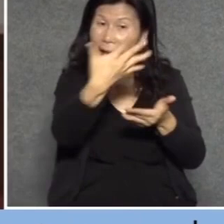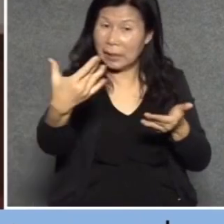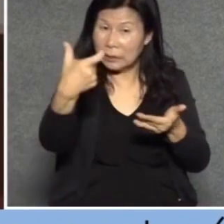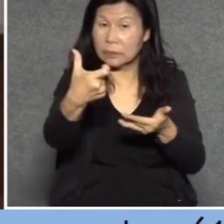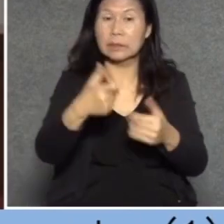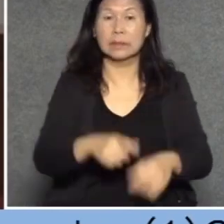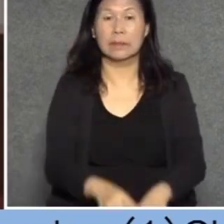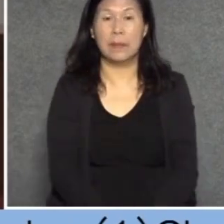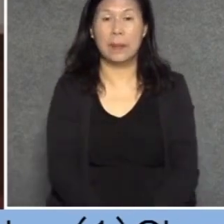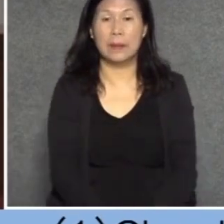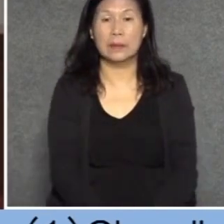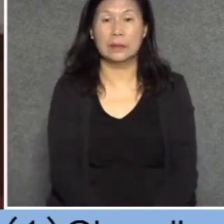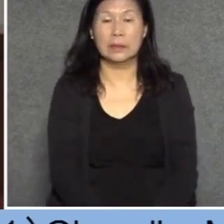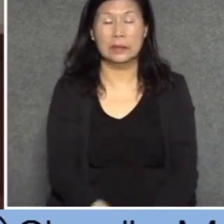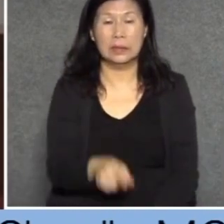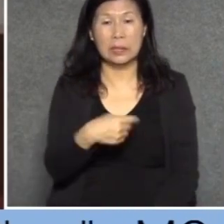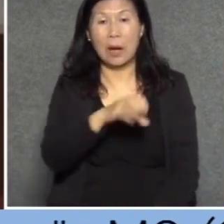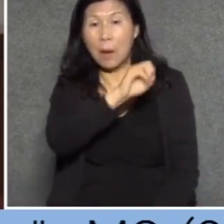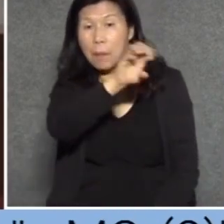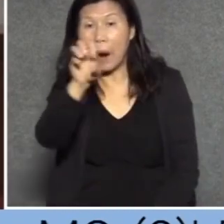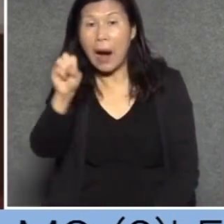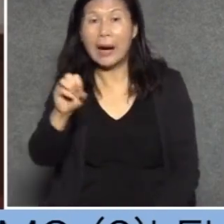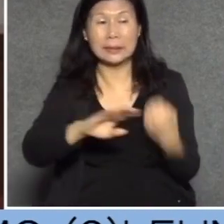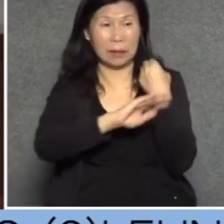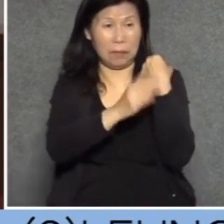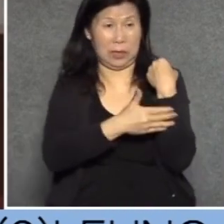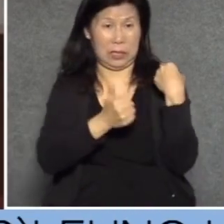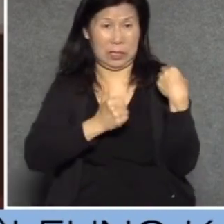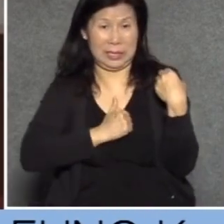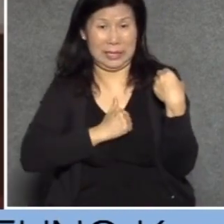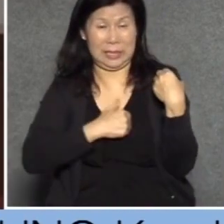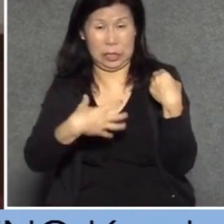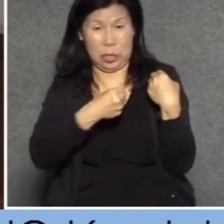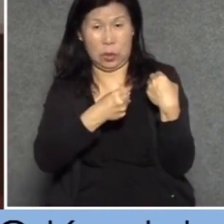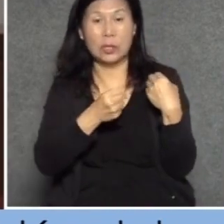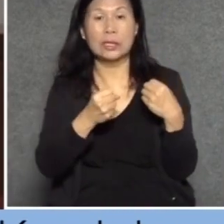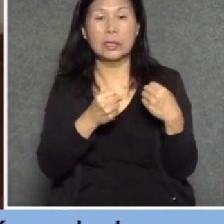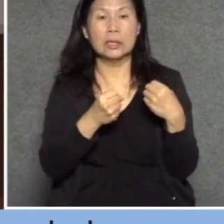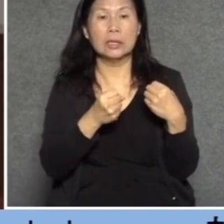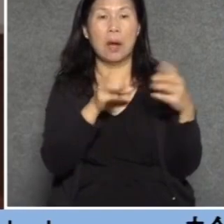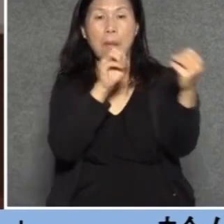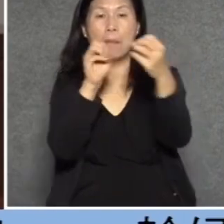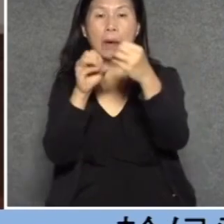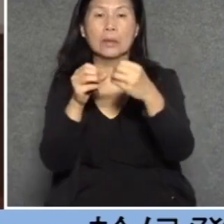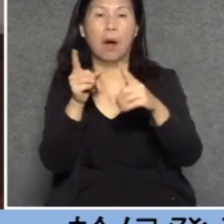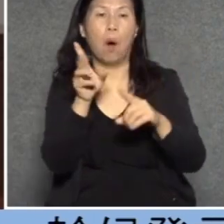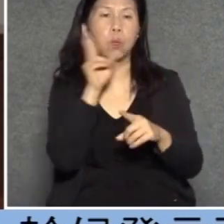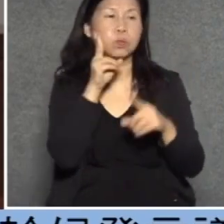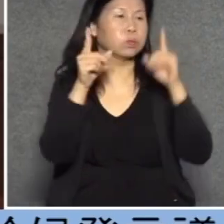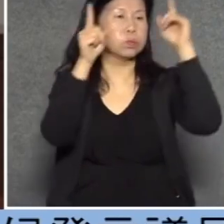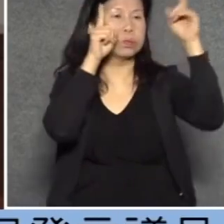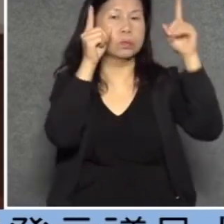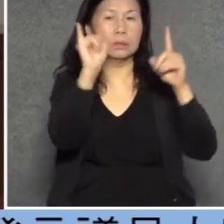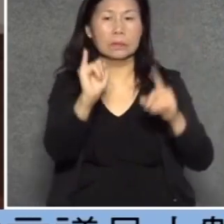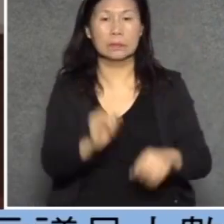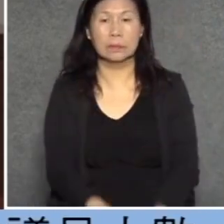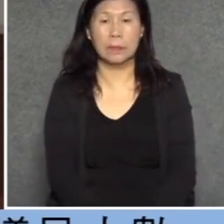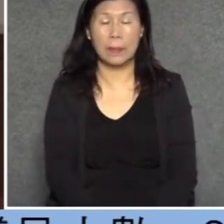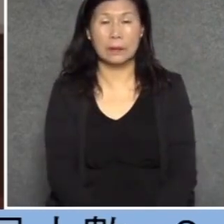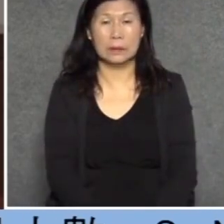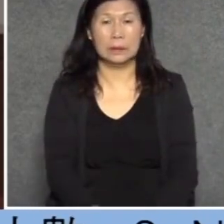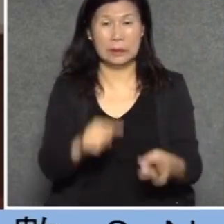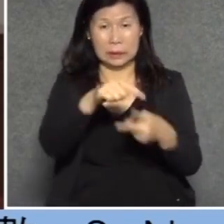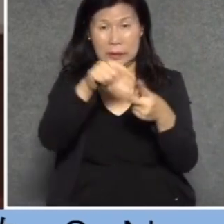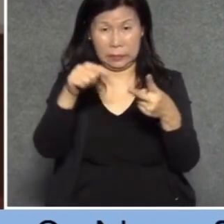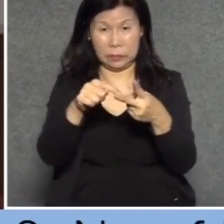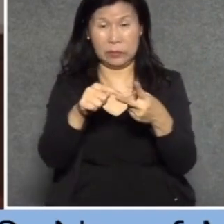會即係去徵詢呢個律政司司長嘅意見，咁係咪好荒謬咧？係咪？我認為咧，如果你雙方唔可以